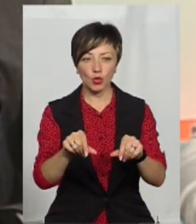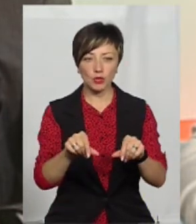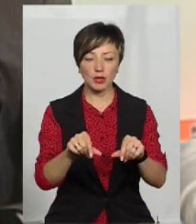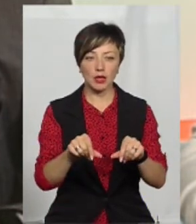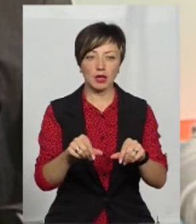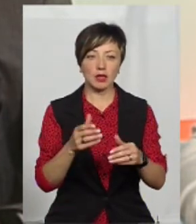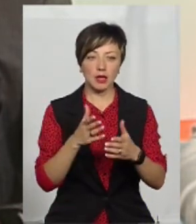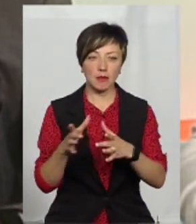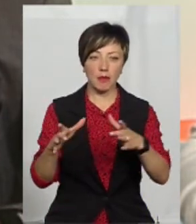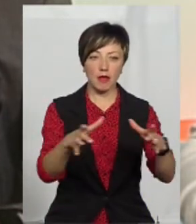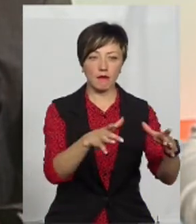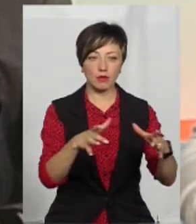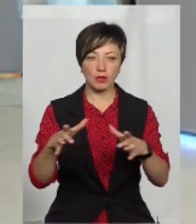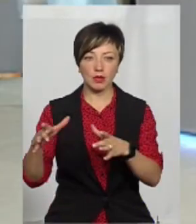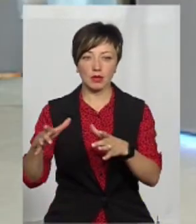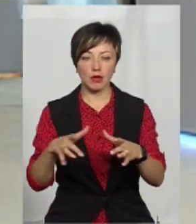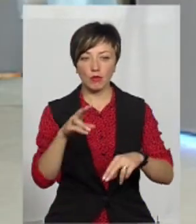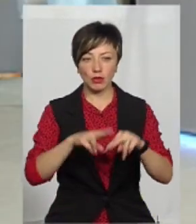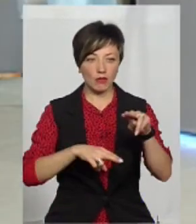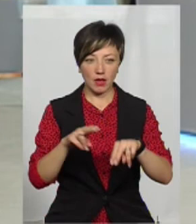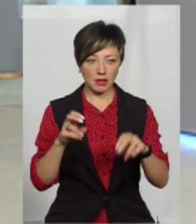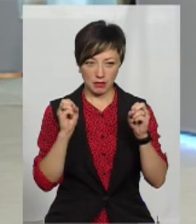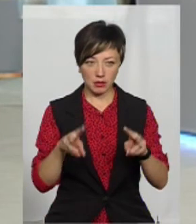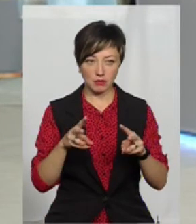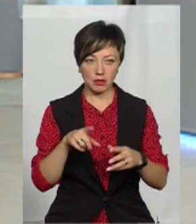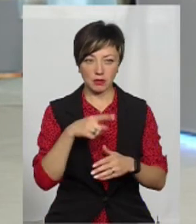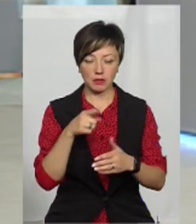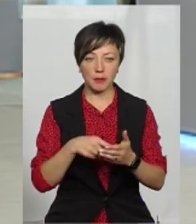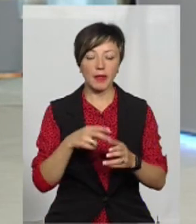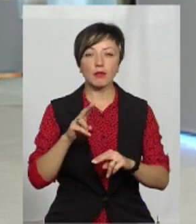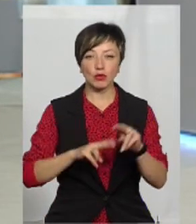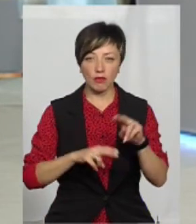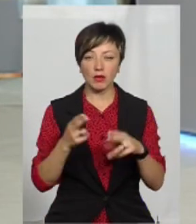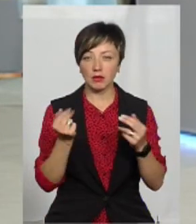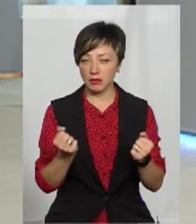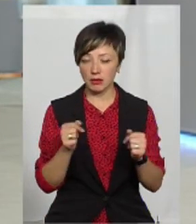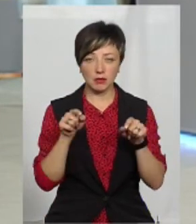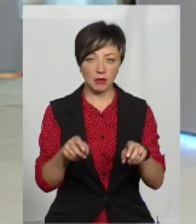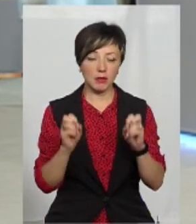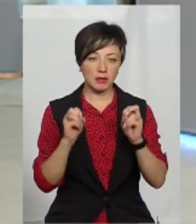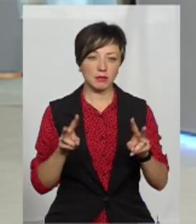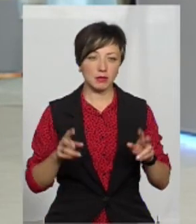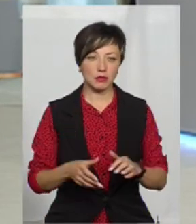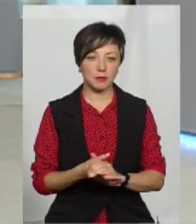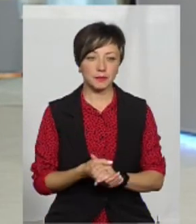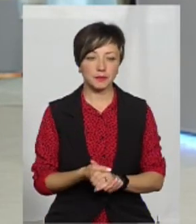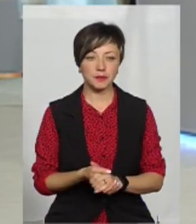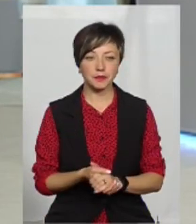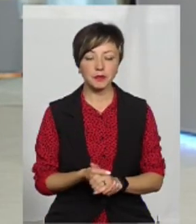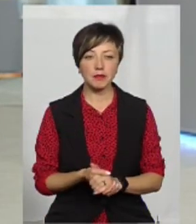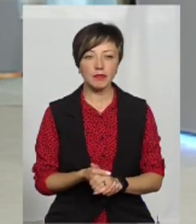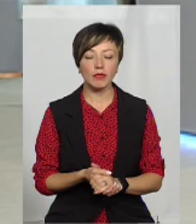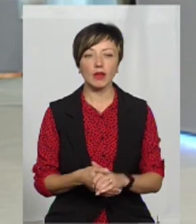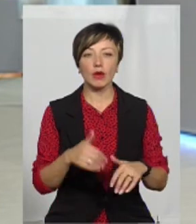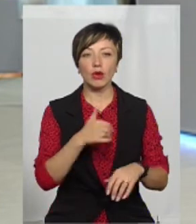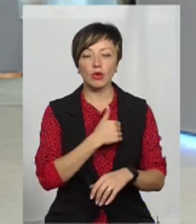і плавуни, крім того. Тобто будувати там просто небезпечно? Будувати там просто небезпечно. Хотів